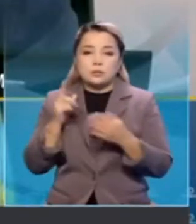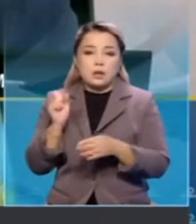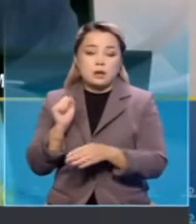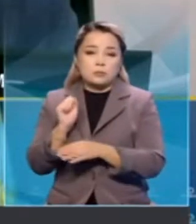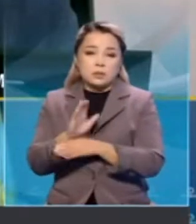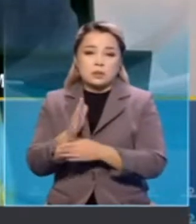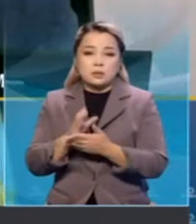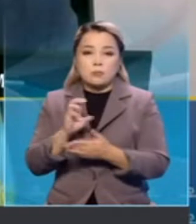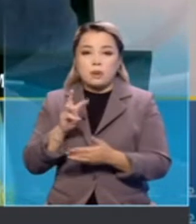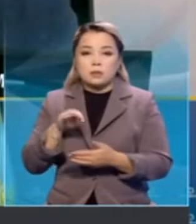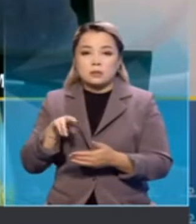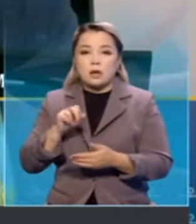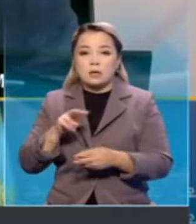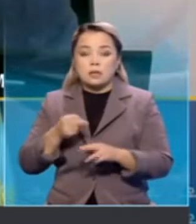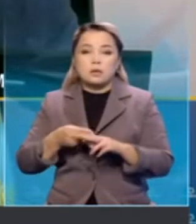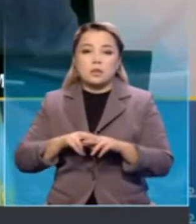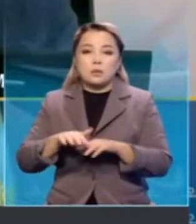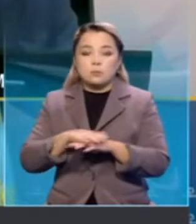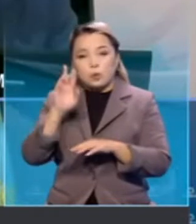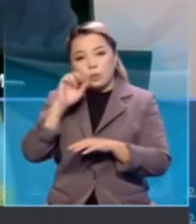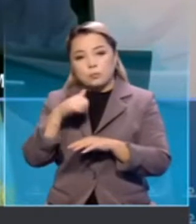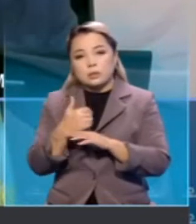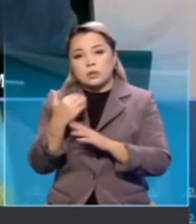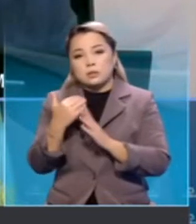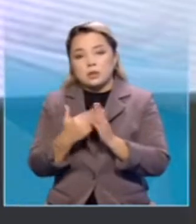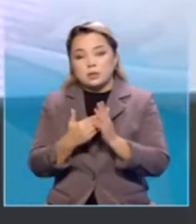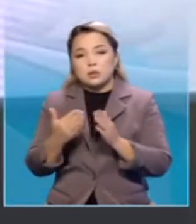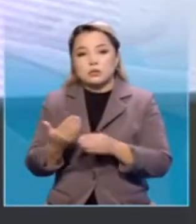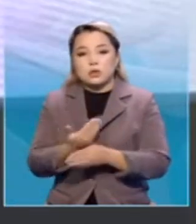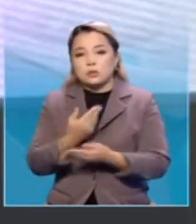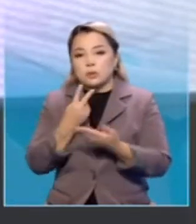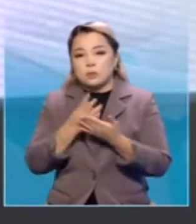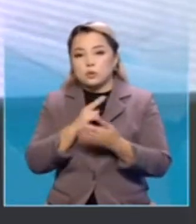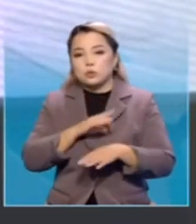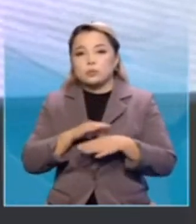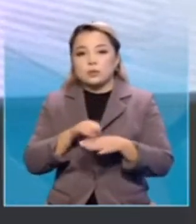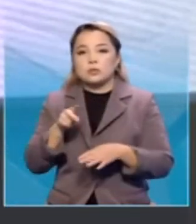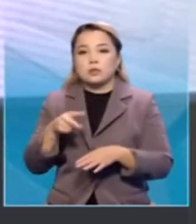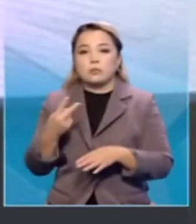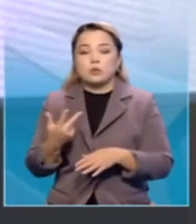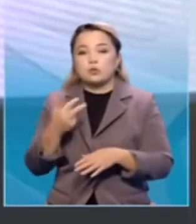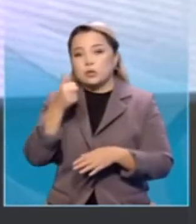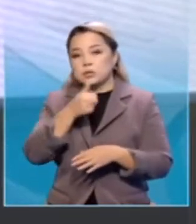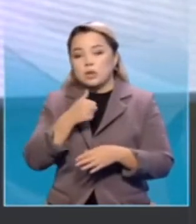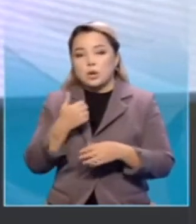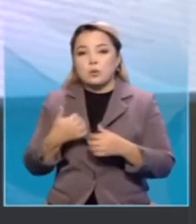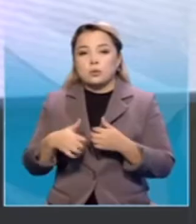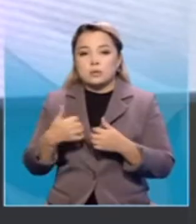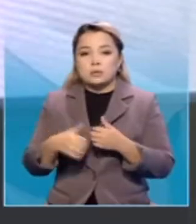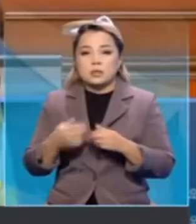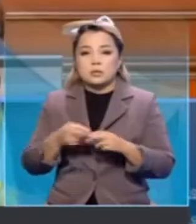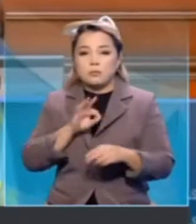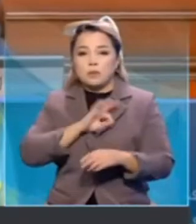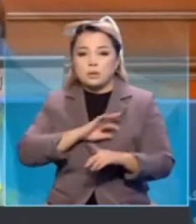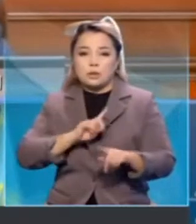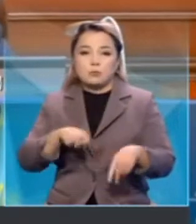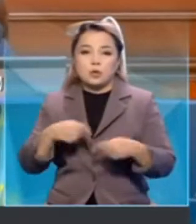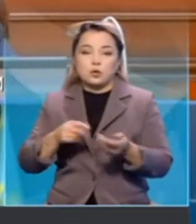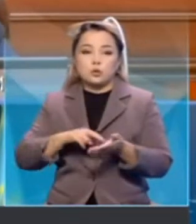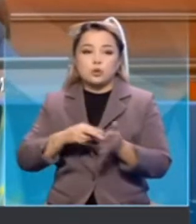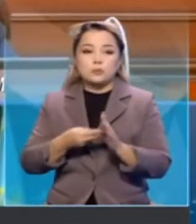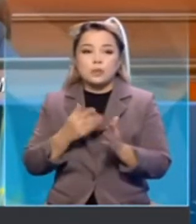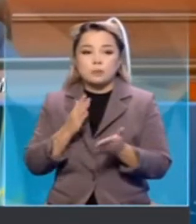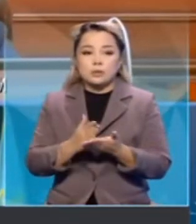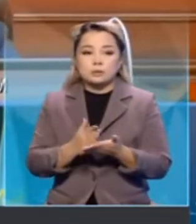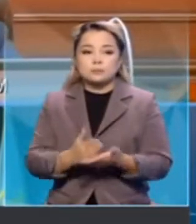Қазір Смарт Дала үкімет ақпарат аттық талдау жүйесі жаңартылып жатыр. Оны 2023 жылдың ортасында пайдалануға беру жоспарланып